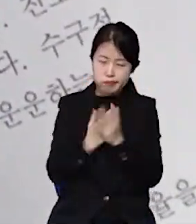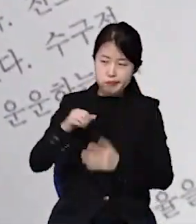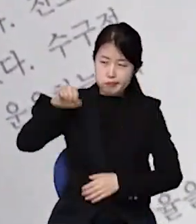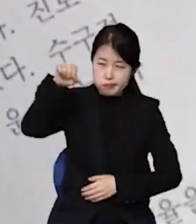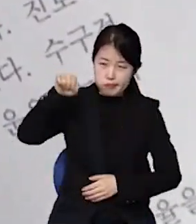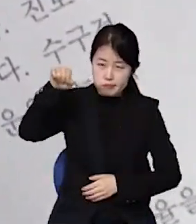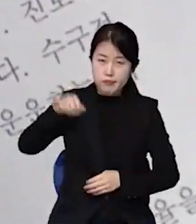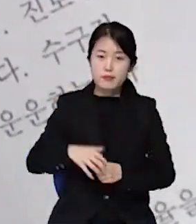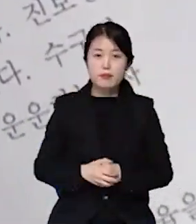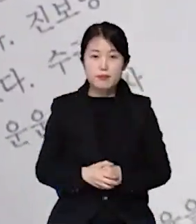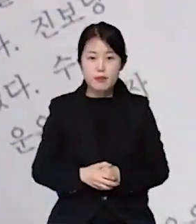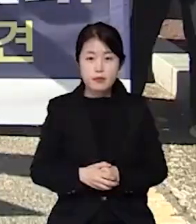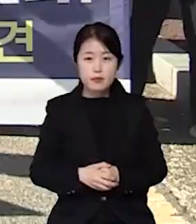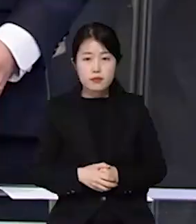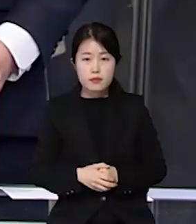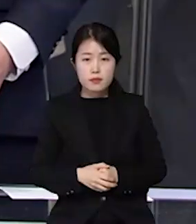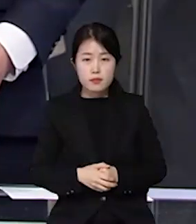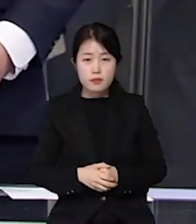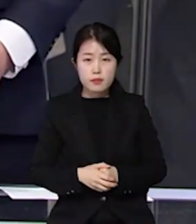나섰습니다.